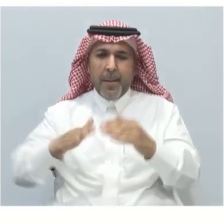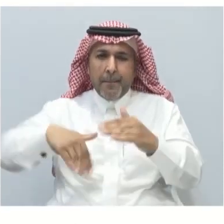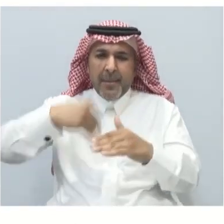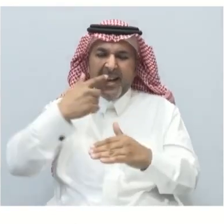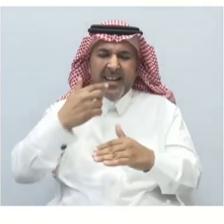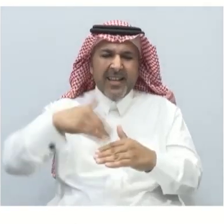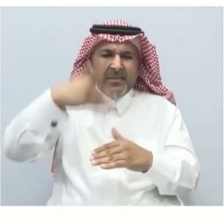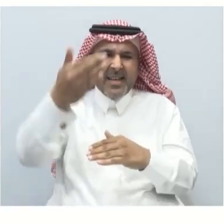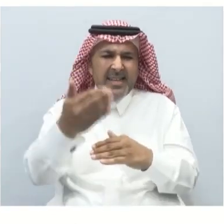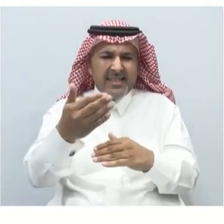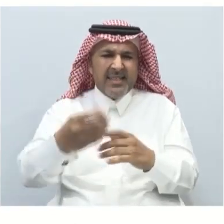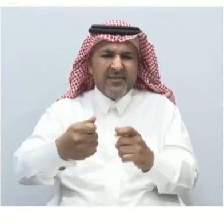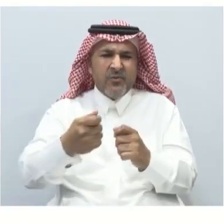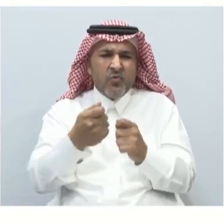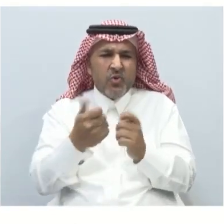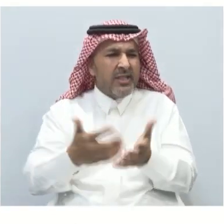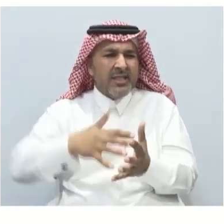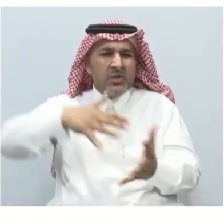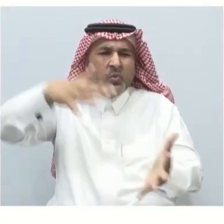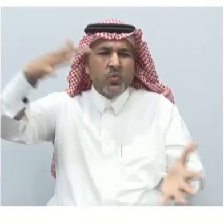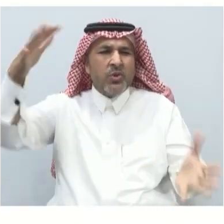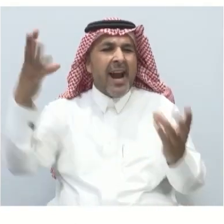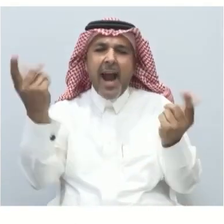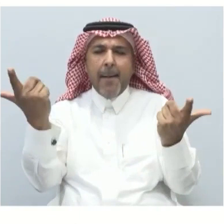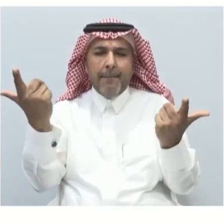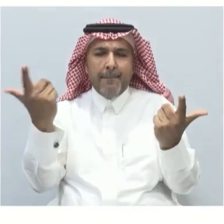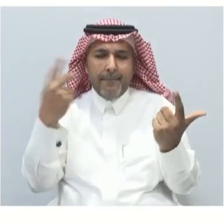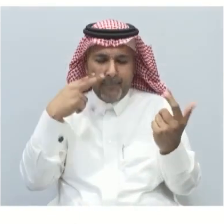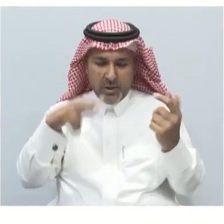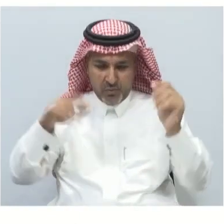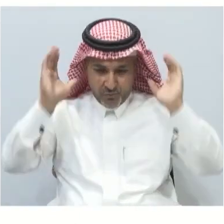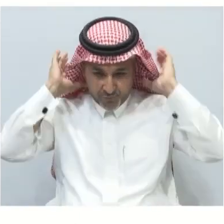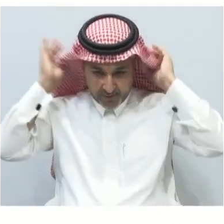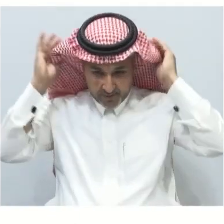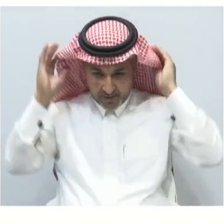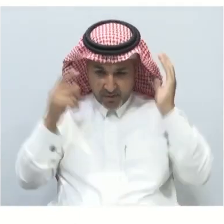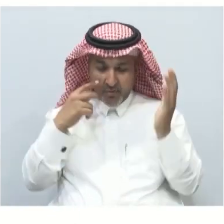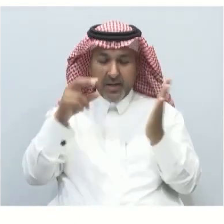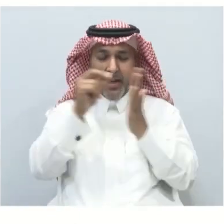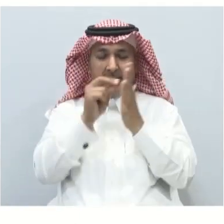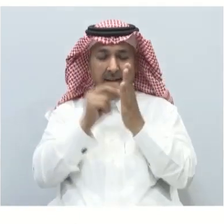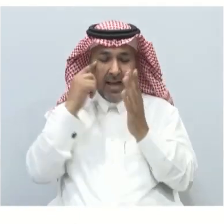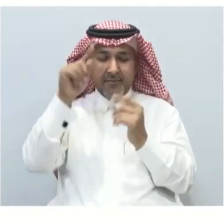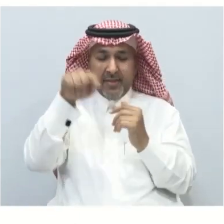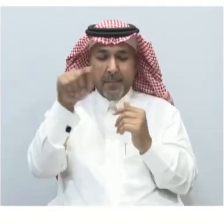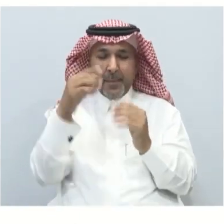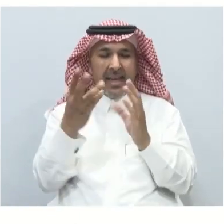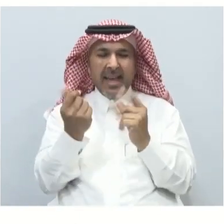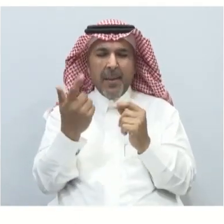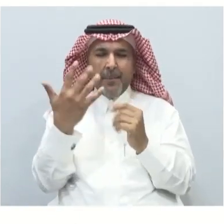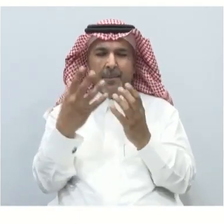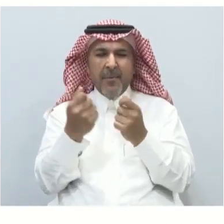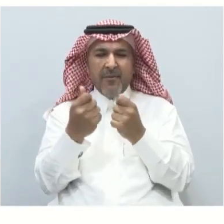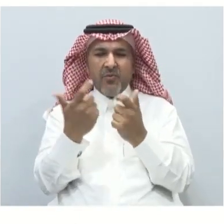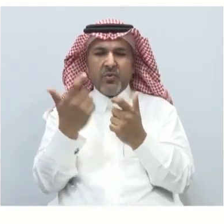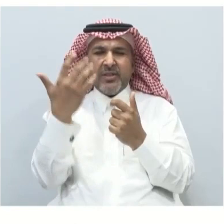4.2% وقلنا دائما الار نكتبها على شكل عدد عشري فنقول 0.042 بهذا الشكل عدد